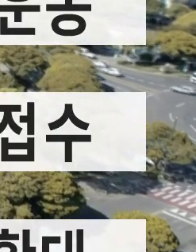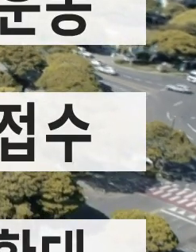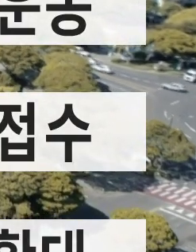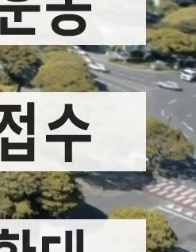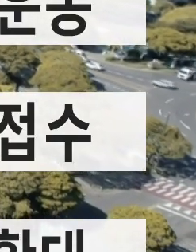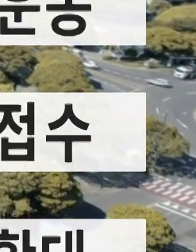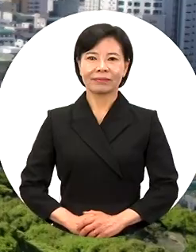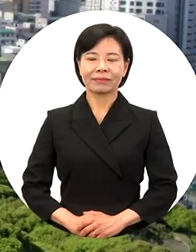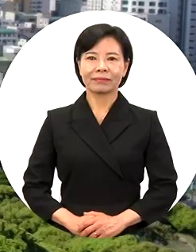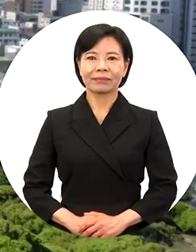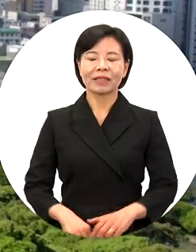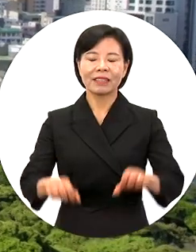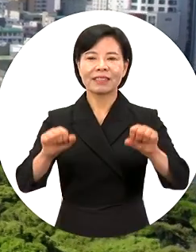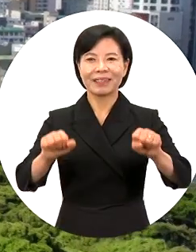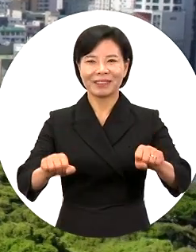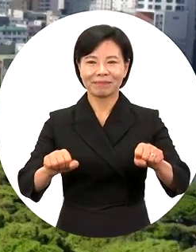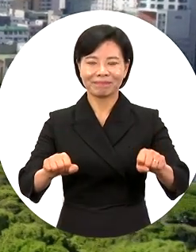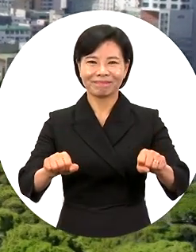확대하고 있습니다.